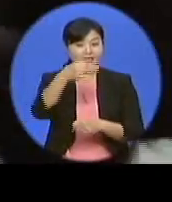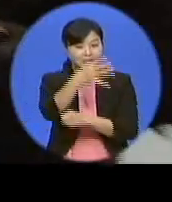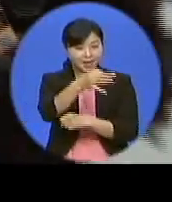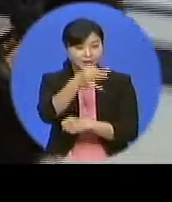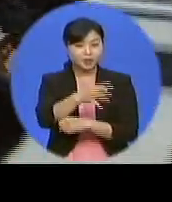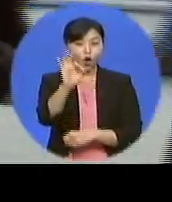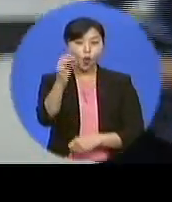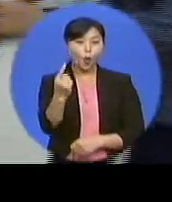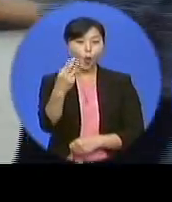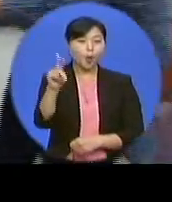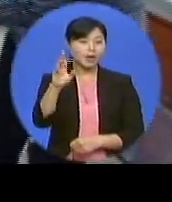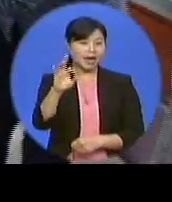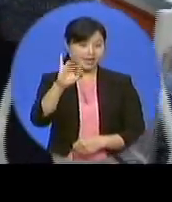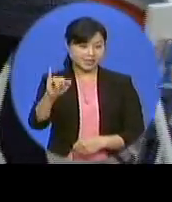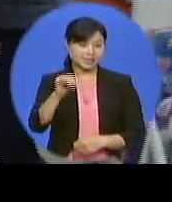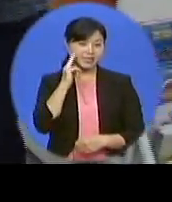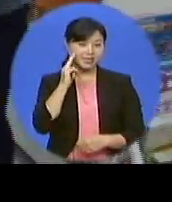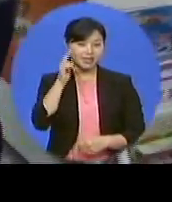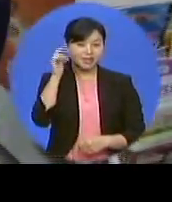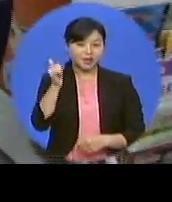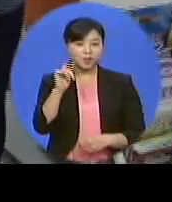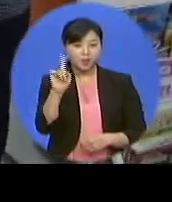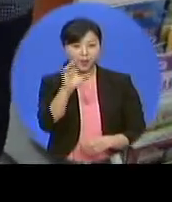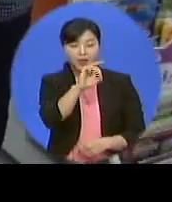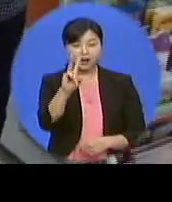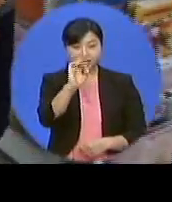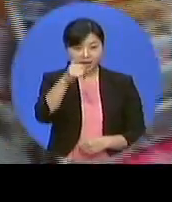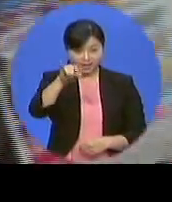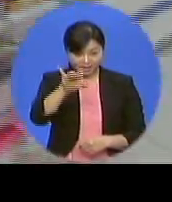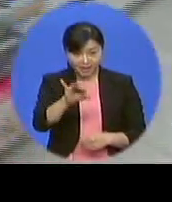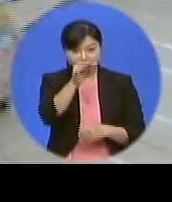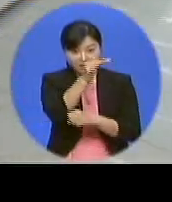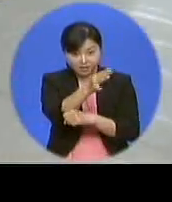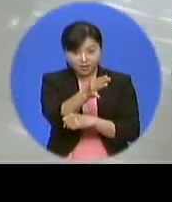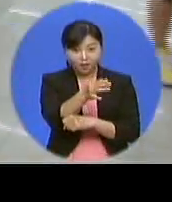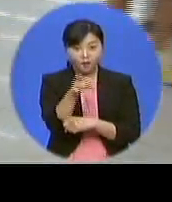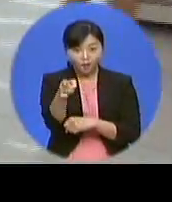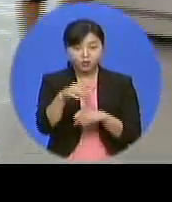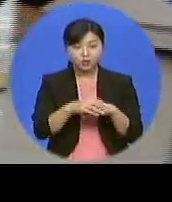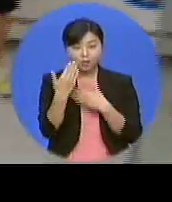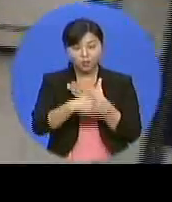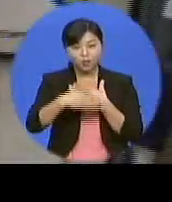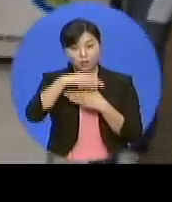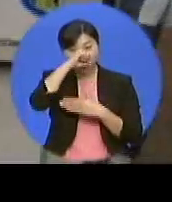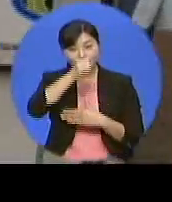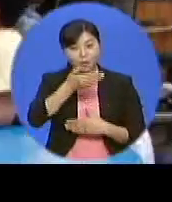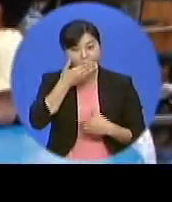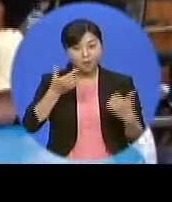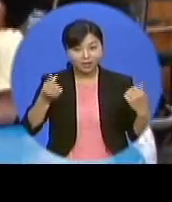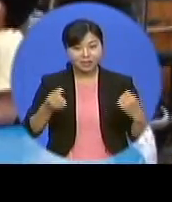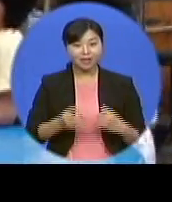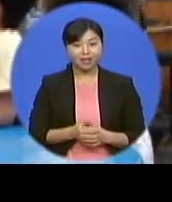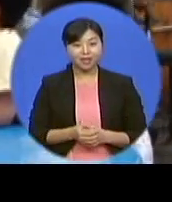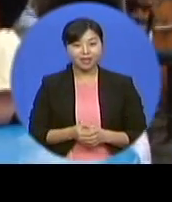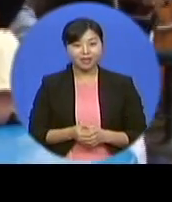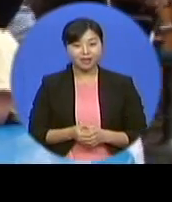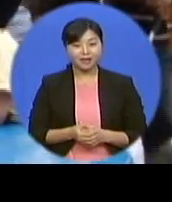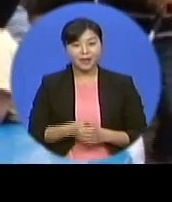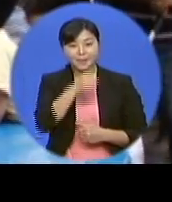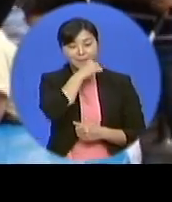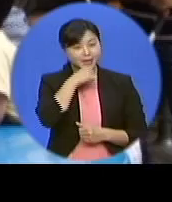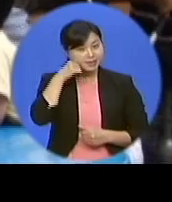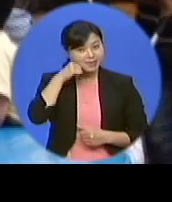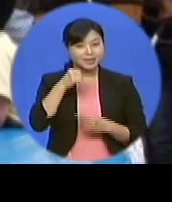오랑이. 영양제 샀어요? 오랑이 영양제 샀어요. 진짜 몸에 좋은 거 먹네요.